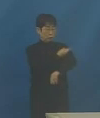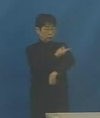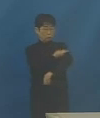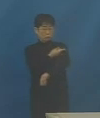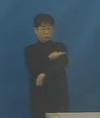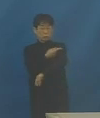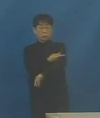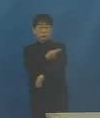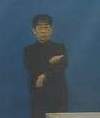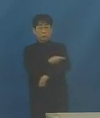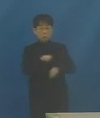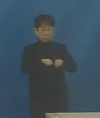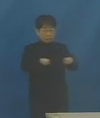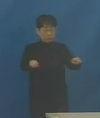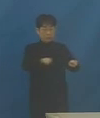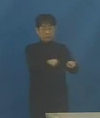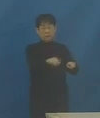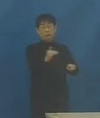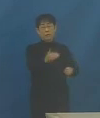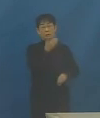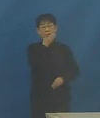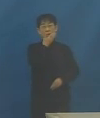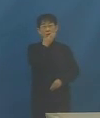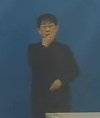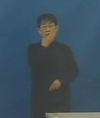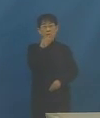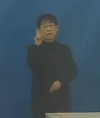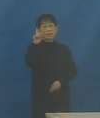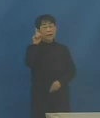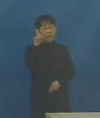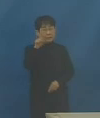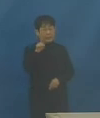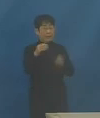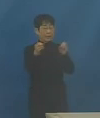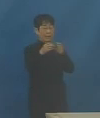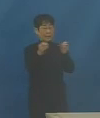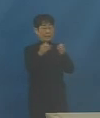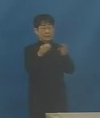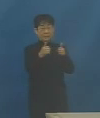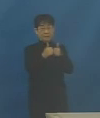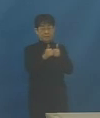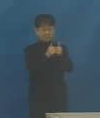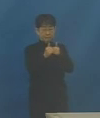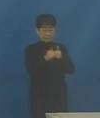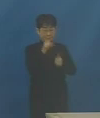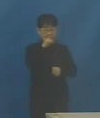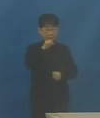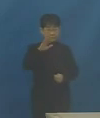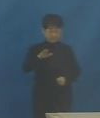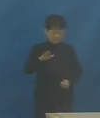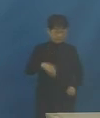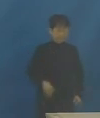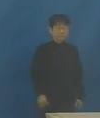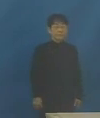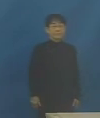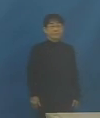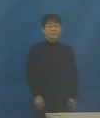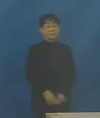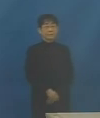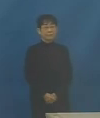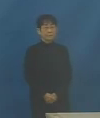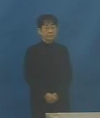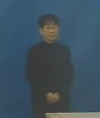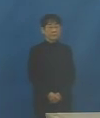重要でありましてその辺をまた明日を話し合いをさせていただきたいと思います持っている